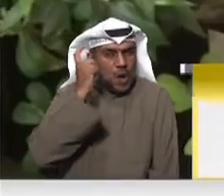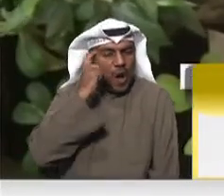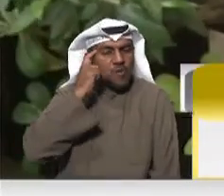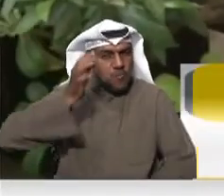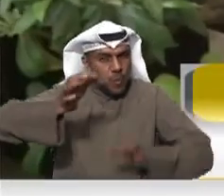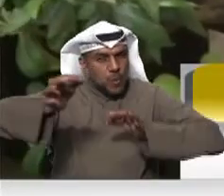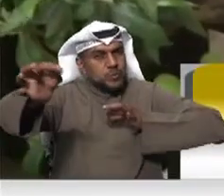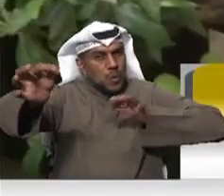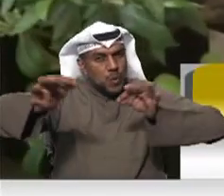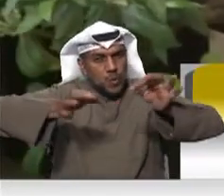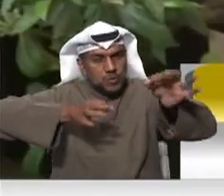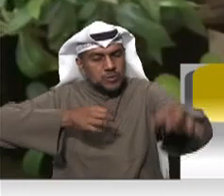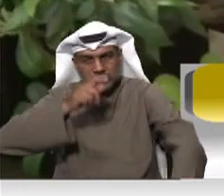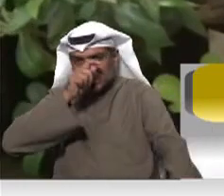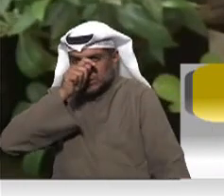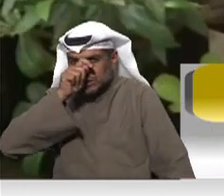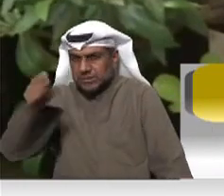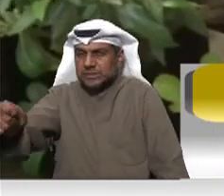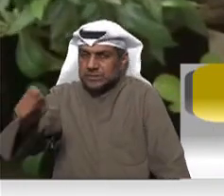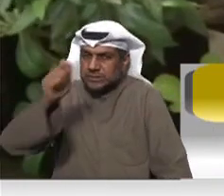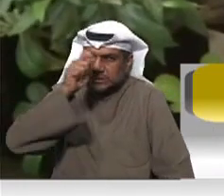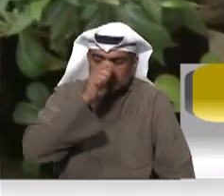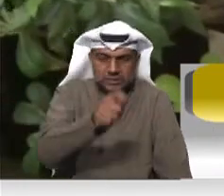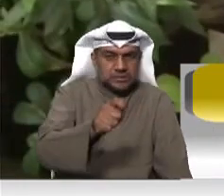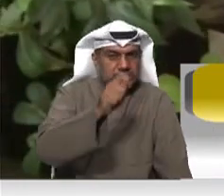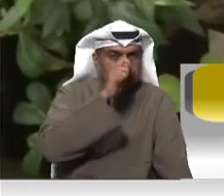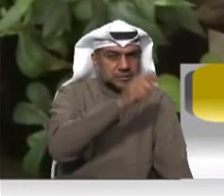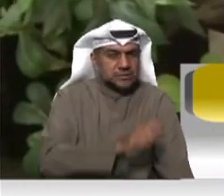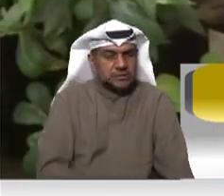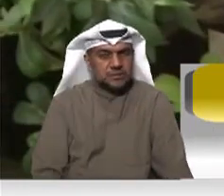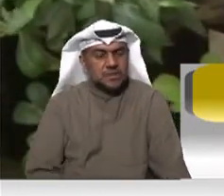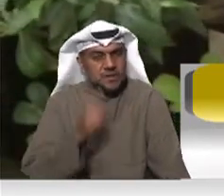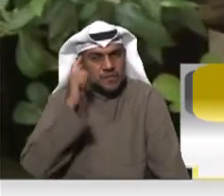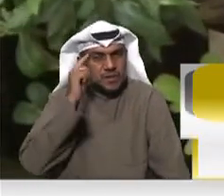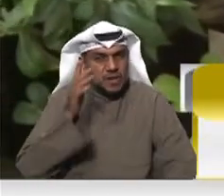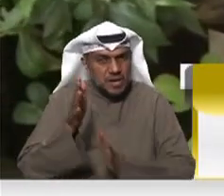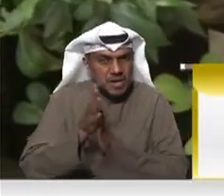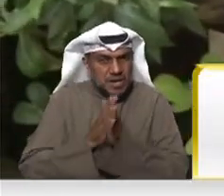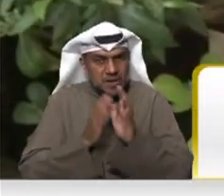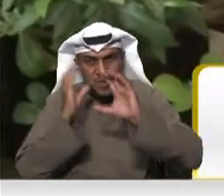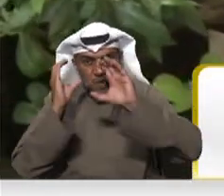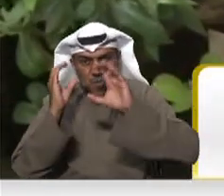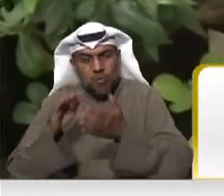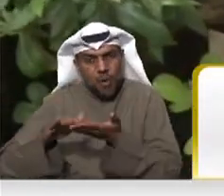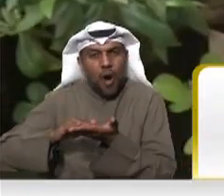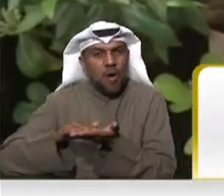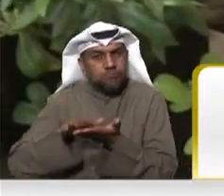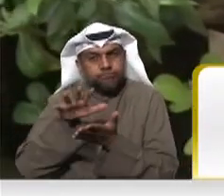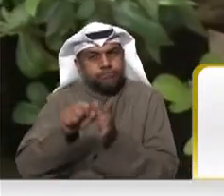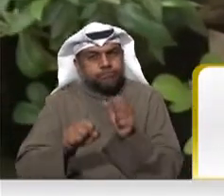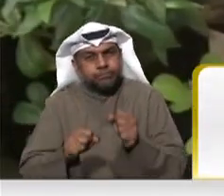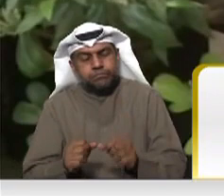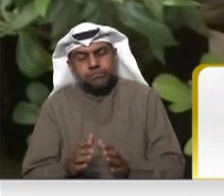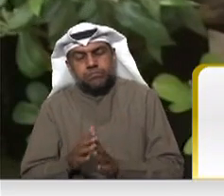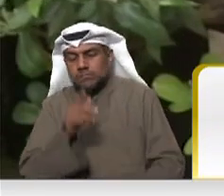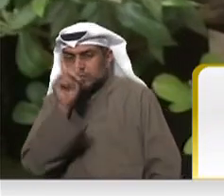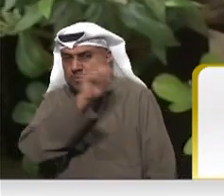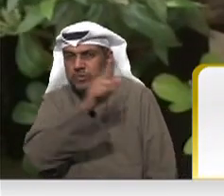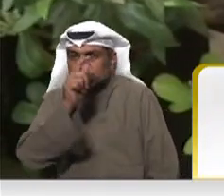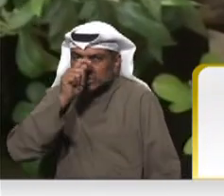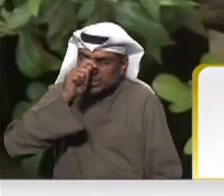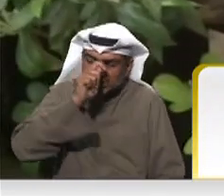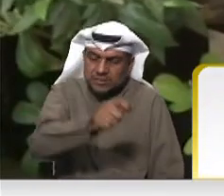مع الفلسطينيين من خلال اجتثاث المقاومة، السيطرة على أكبر مساحات ممكنة من الأراضي، وإبقاء الفلسطينيين